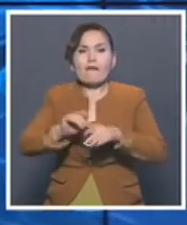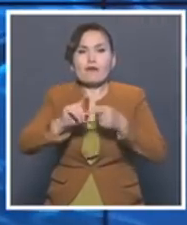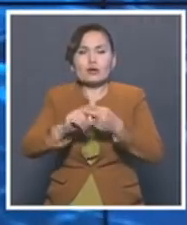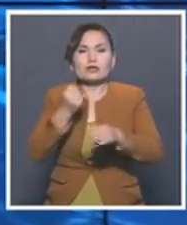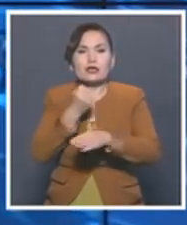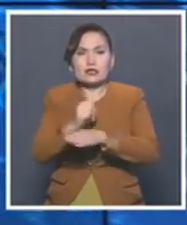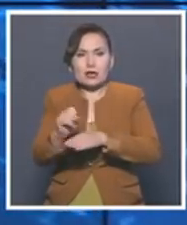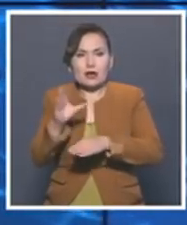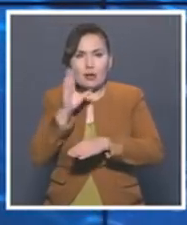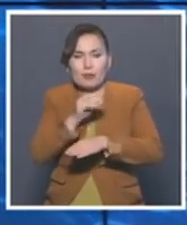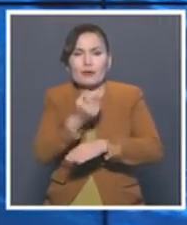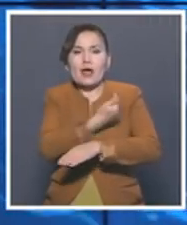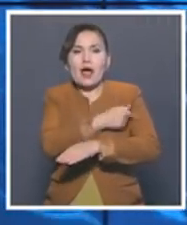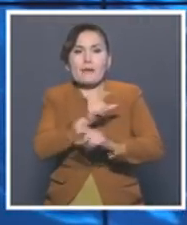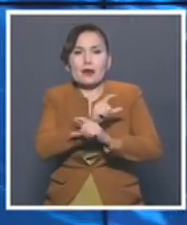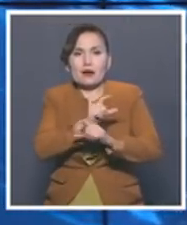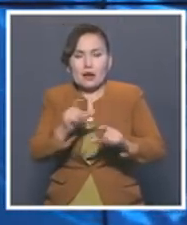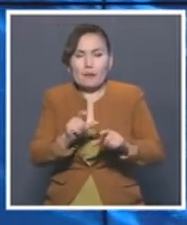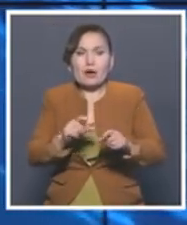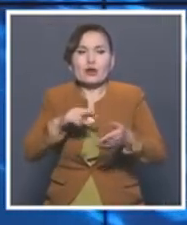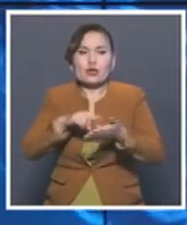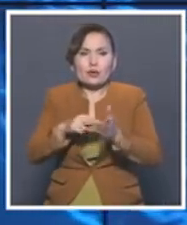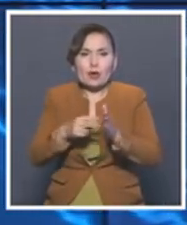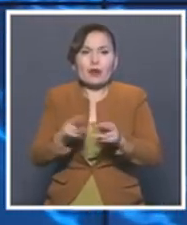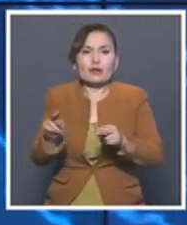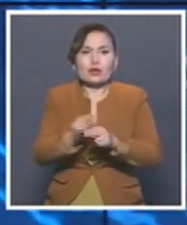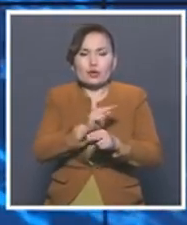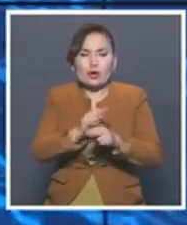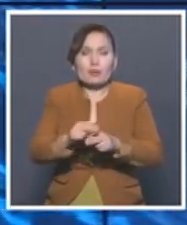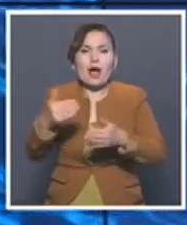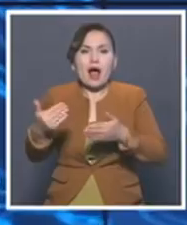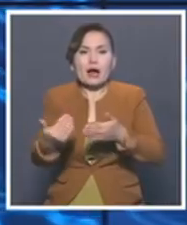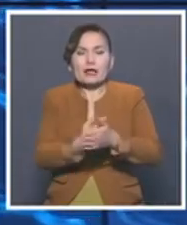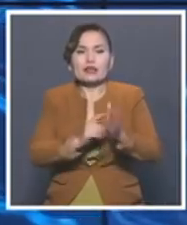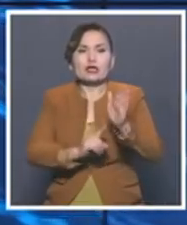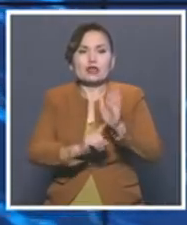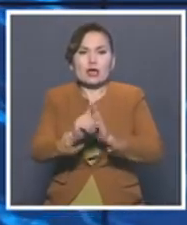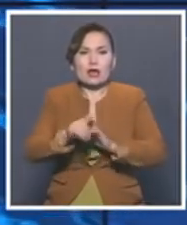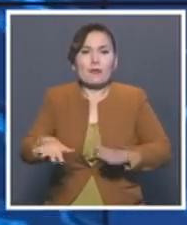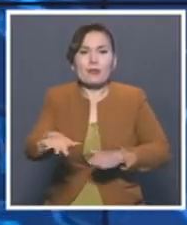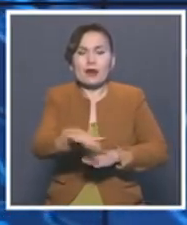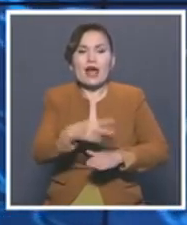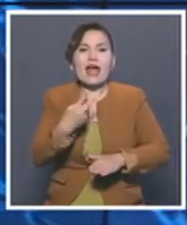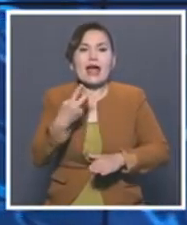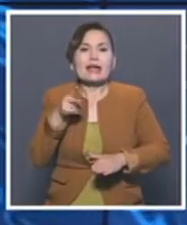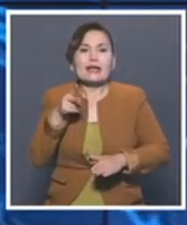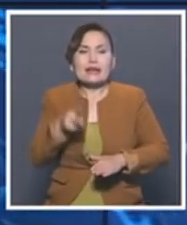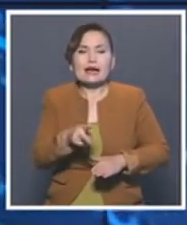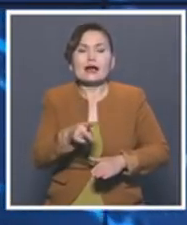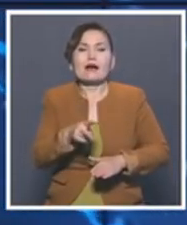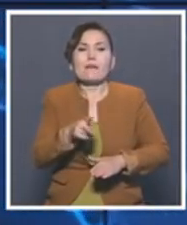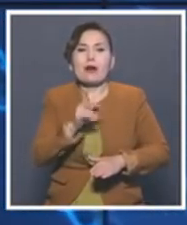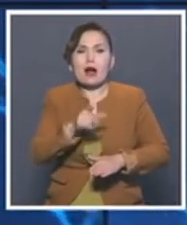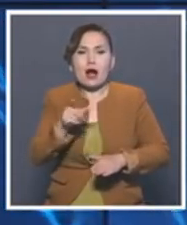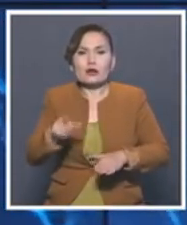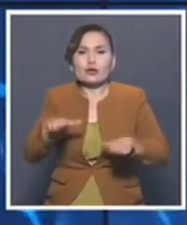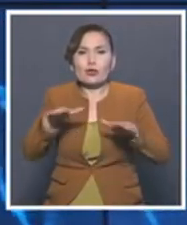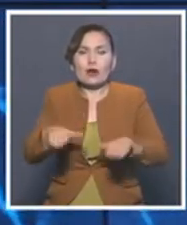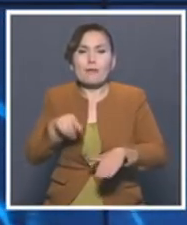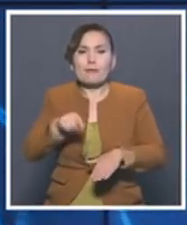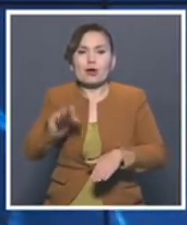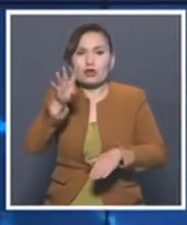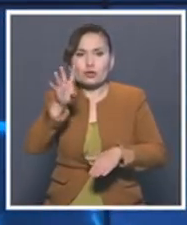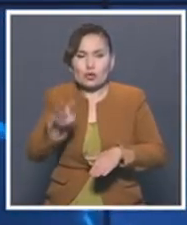шықты. Медициналық мекемелерде де жоспарлы емдеу жұмысы қайта жанданды. Өңірдегі 2000-нан астам карантиндік орынның